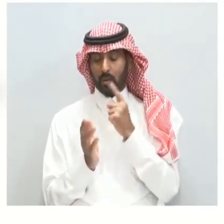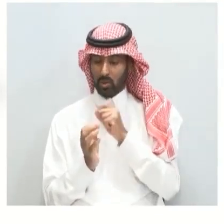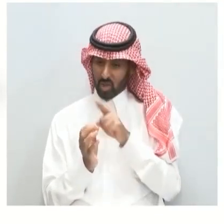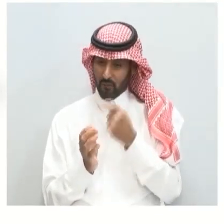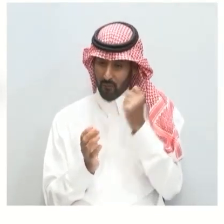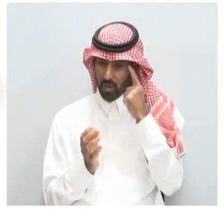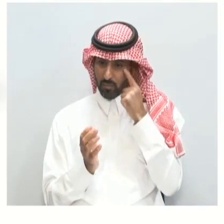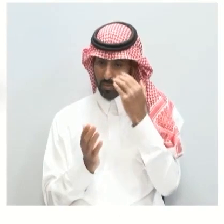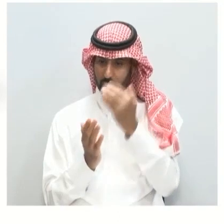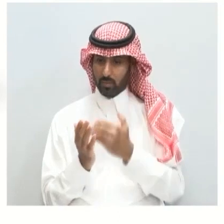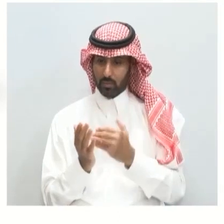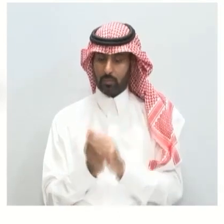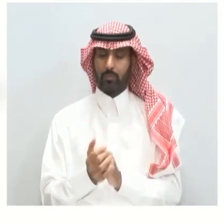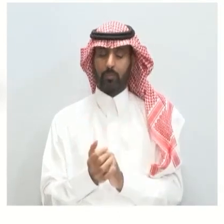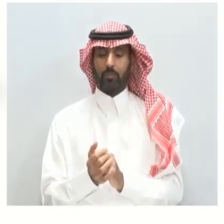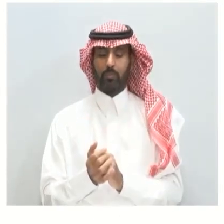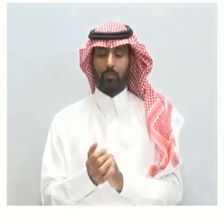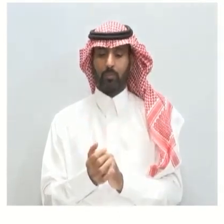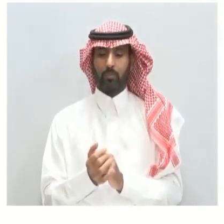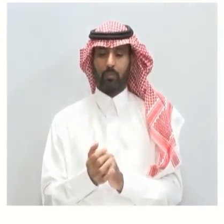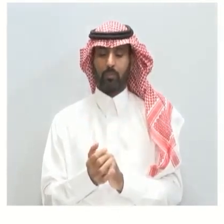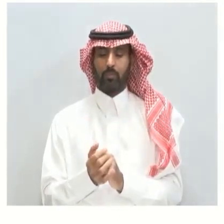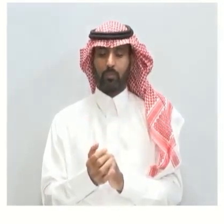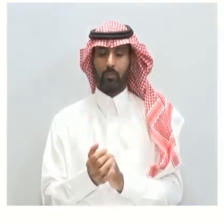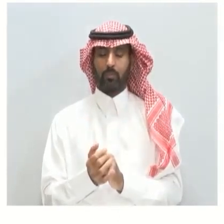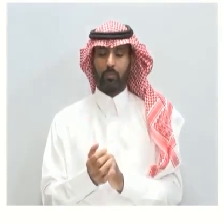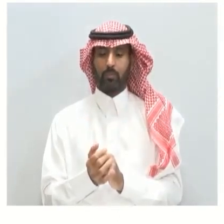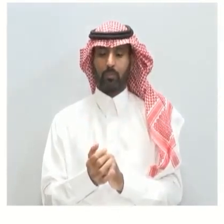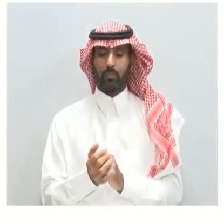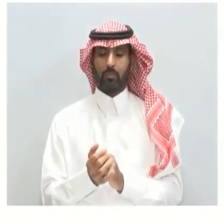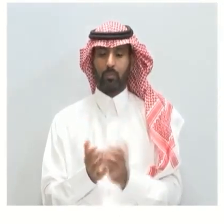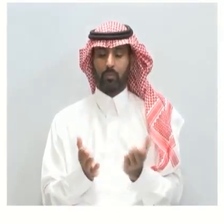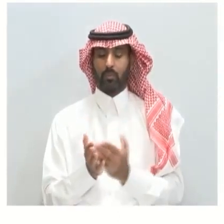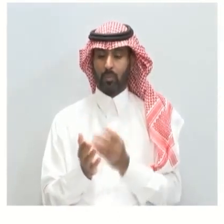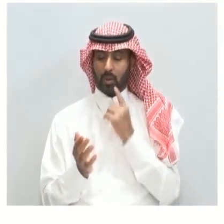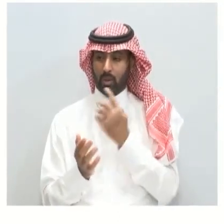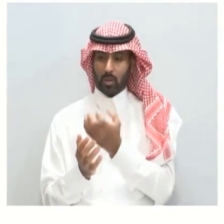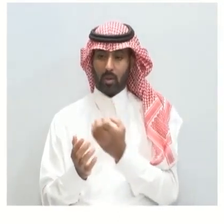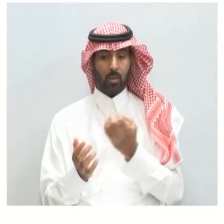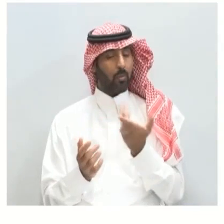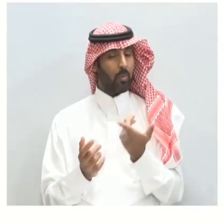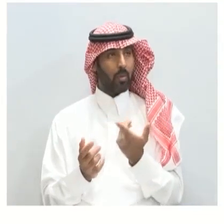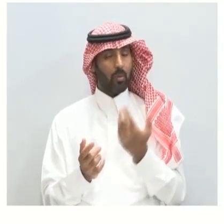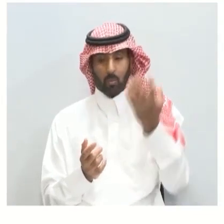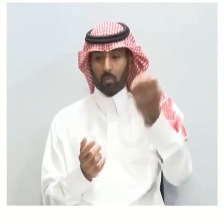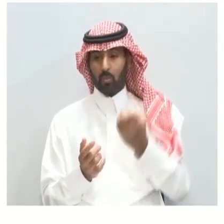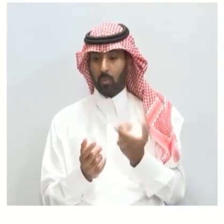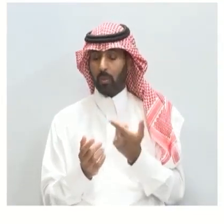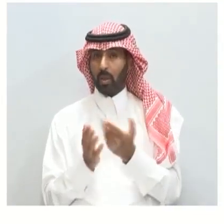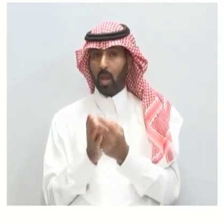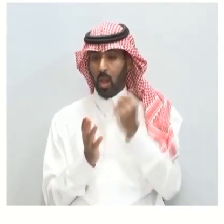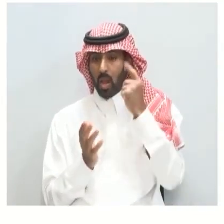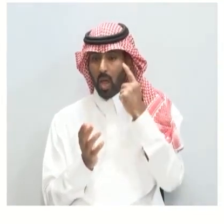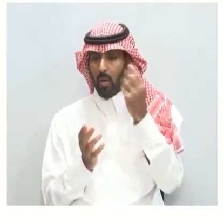للمتعلم لكلام الله جل وعلا استمداده من اين يستمد هذا